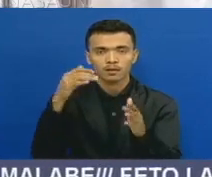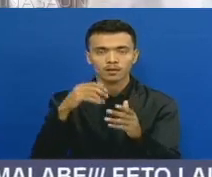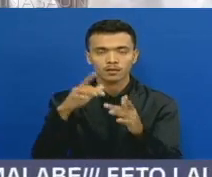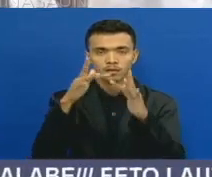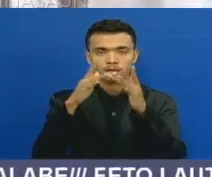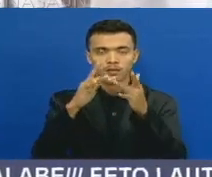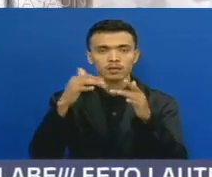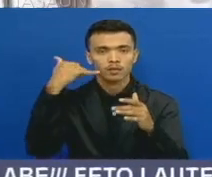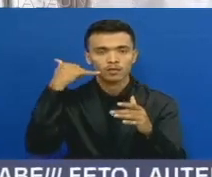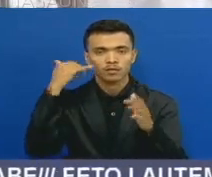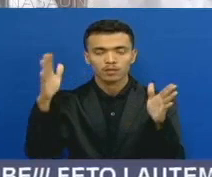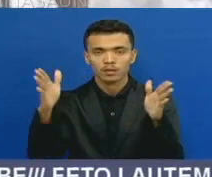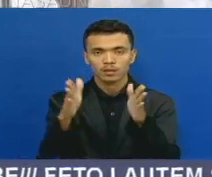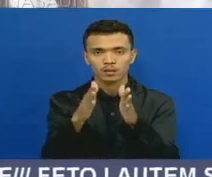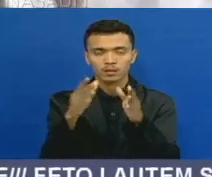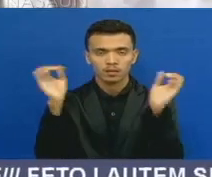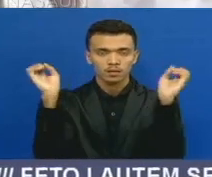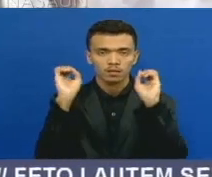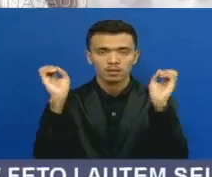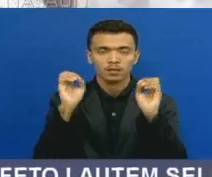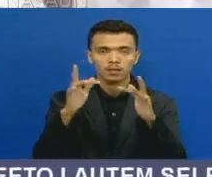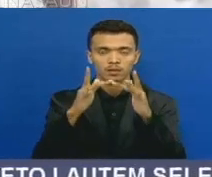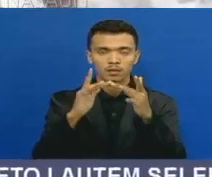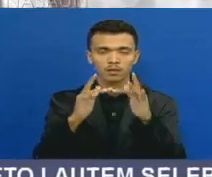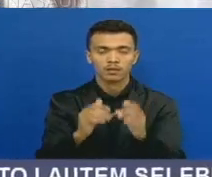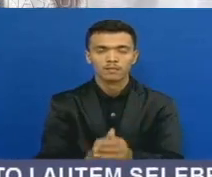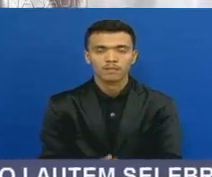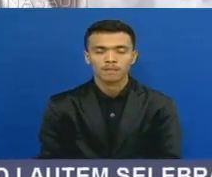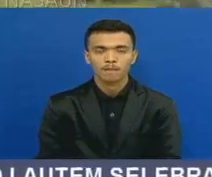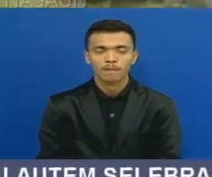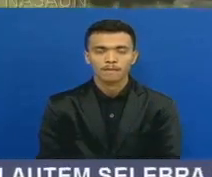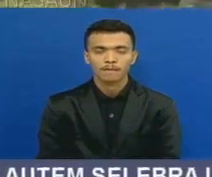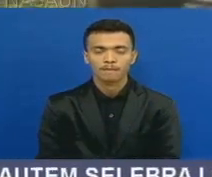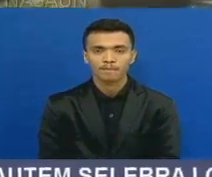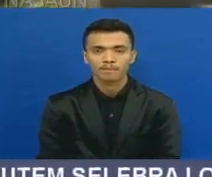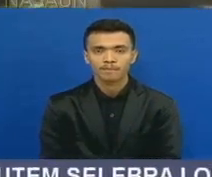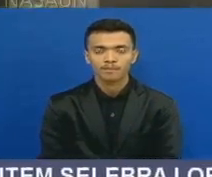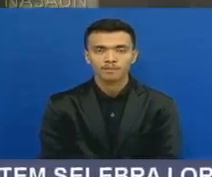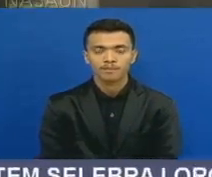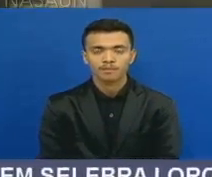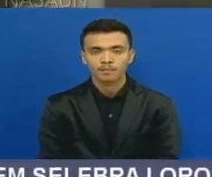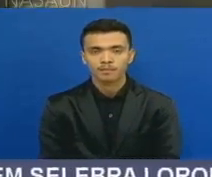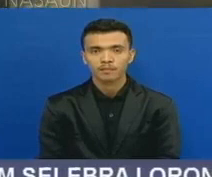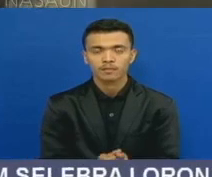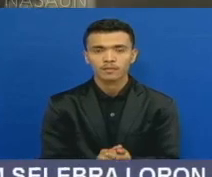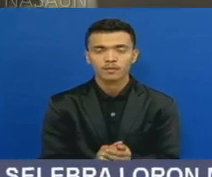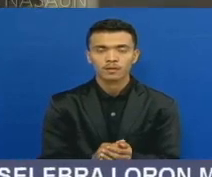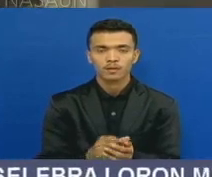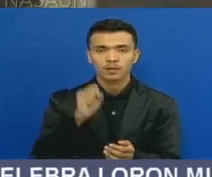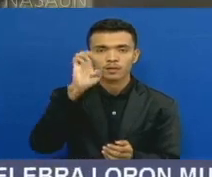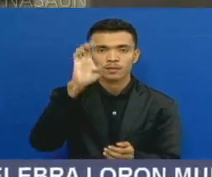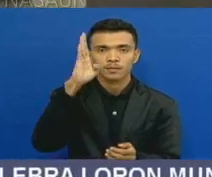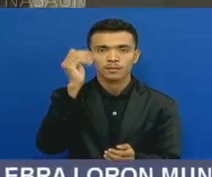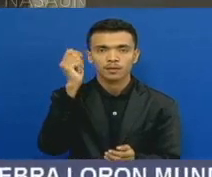ini kisahnya ami hatan be, amnya jaringan nabe aras kalau ya suku sana nai. Resident Seluk Sebastian da